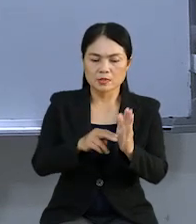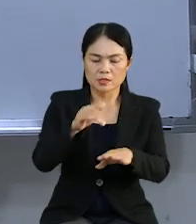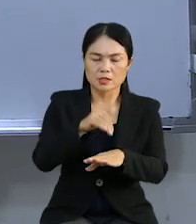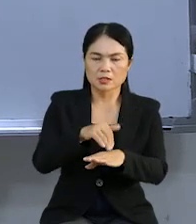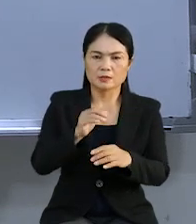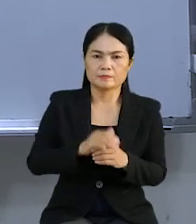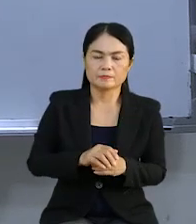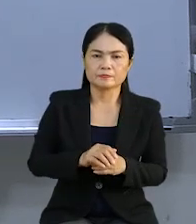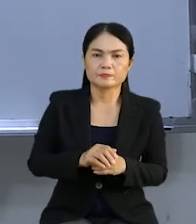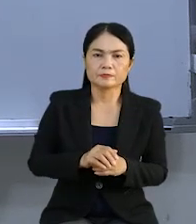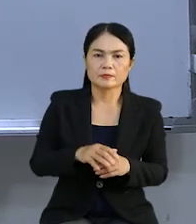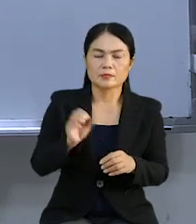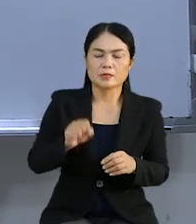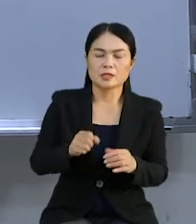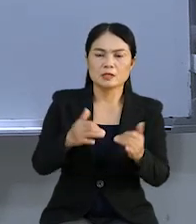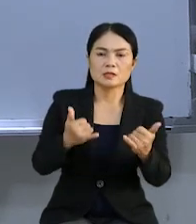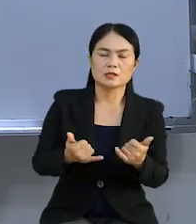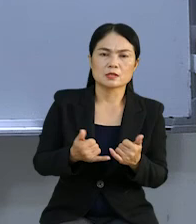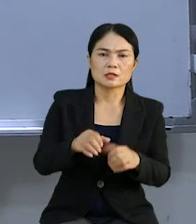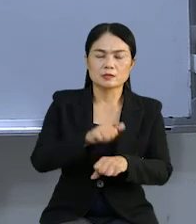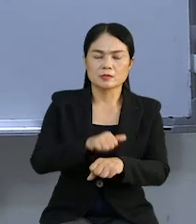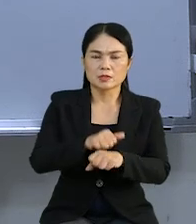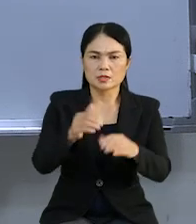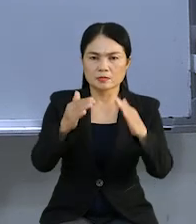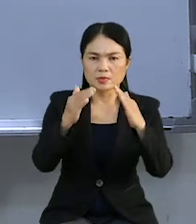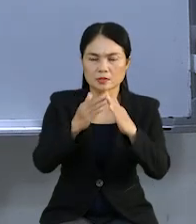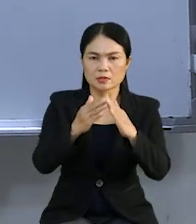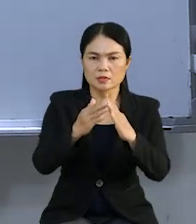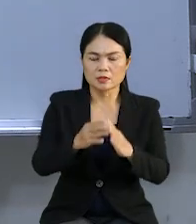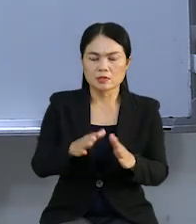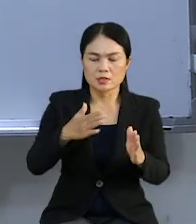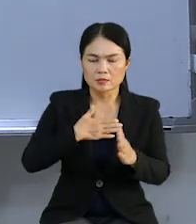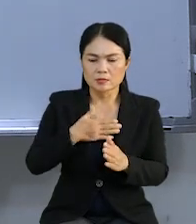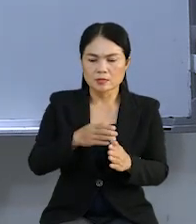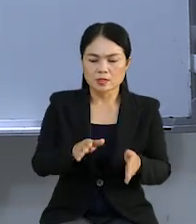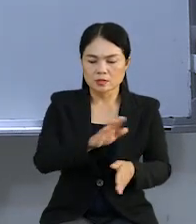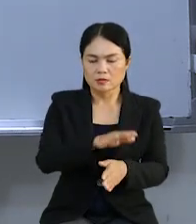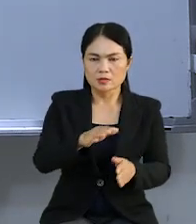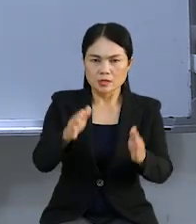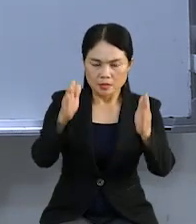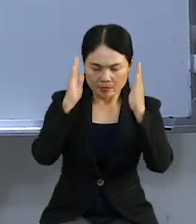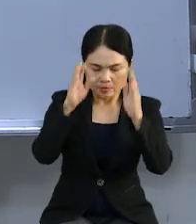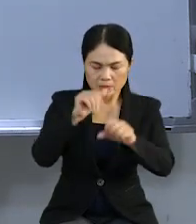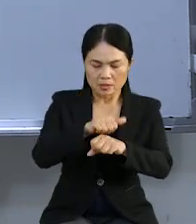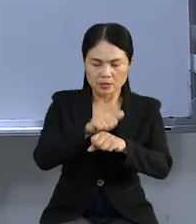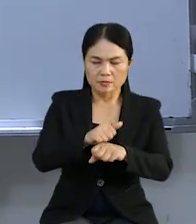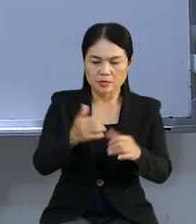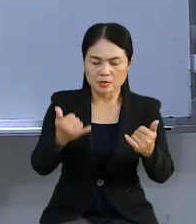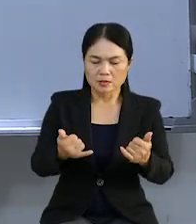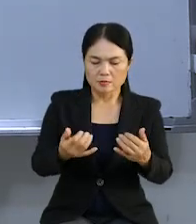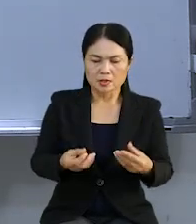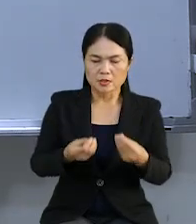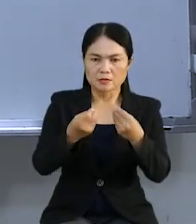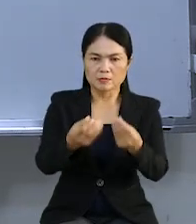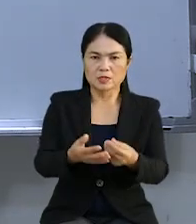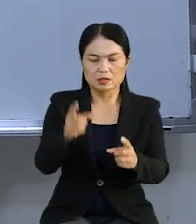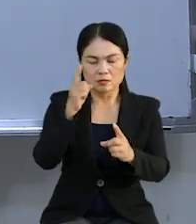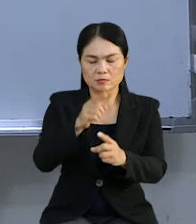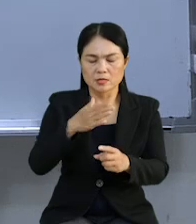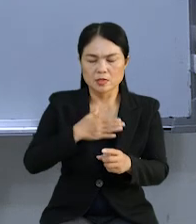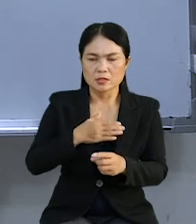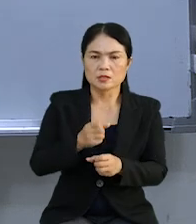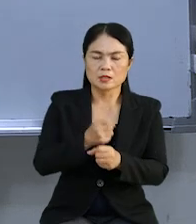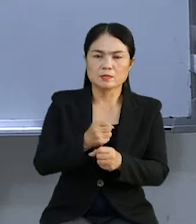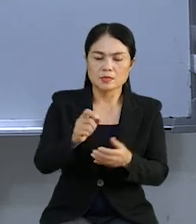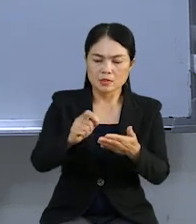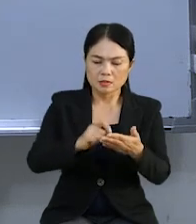างเลือบาดโดยฉะนั้นนี่คือเจกิจกรรมเตะลูกครูสมัยก่อนโดยจะตกดาเทวกิจกรรมเตะนี่เอาลูกครูดับใบลูกครูนั้น